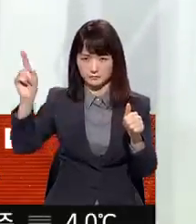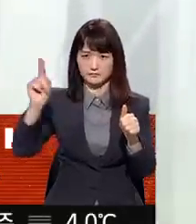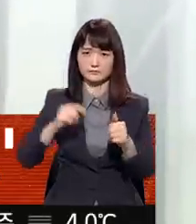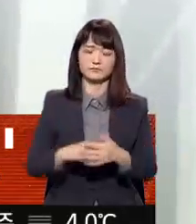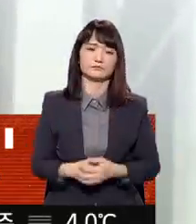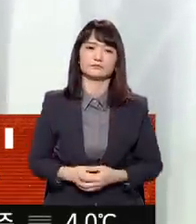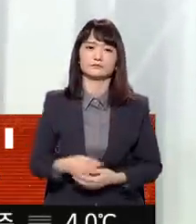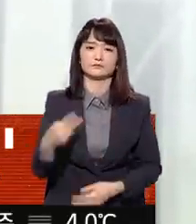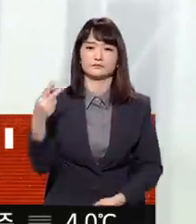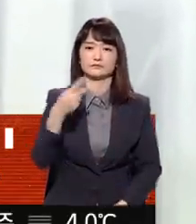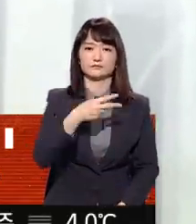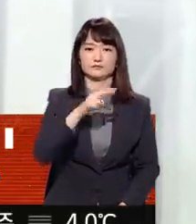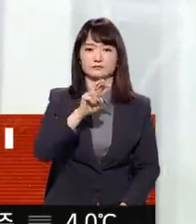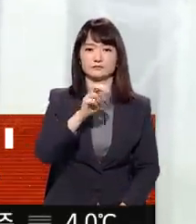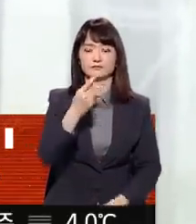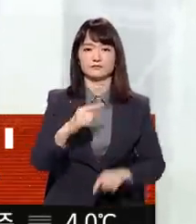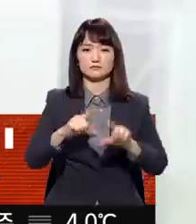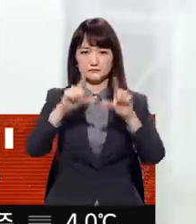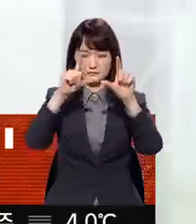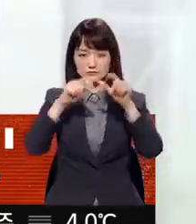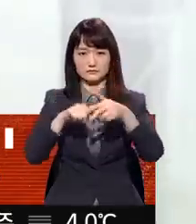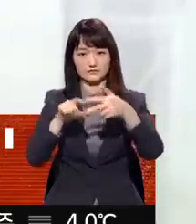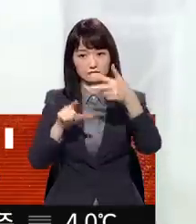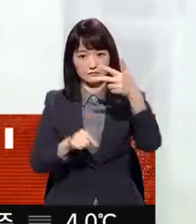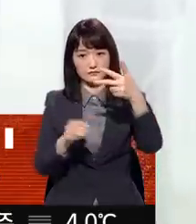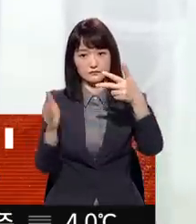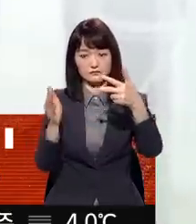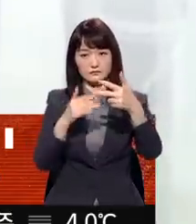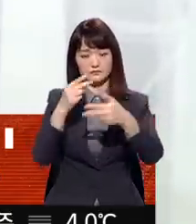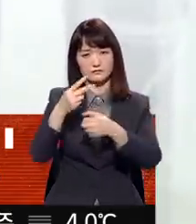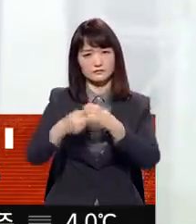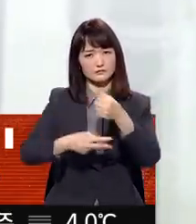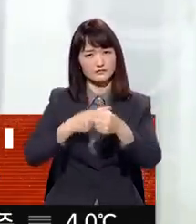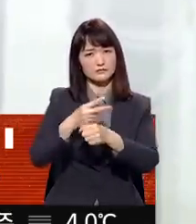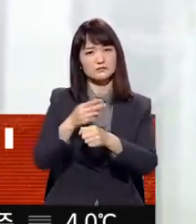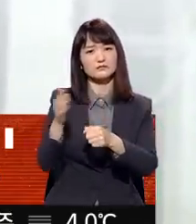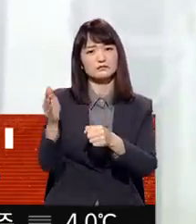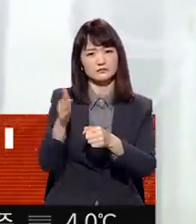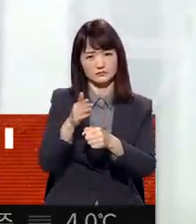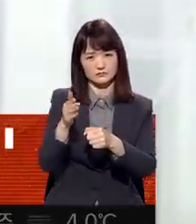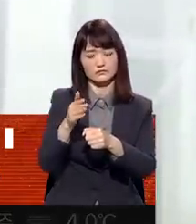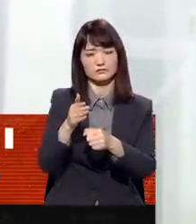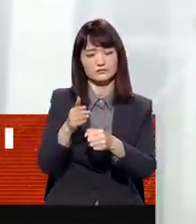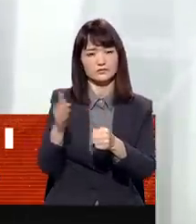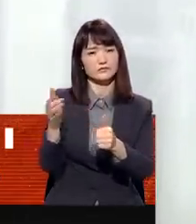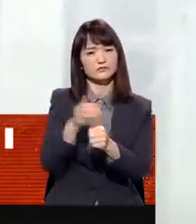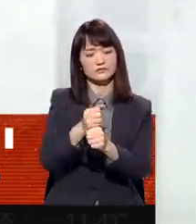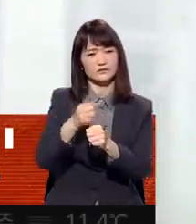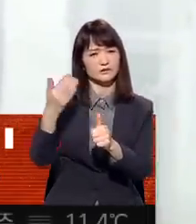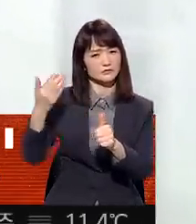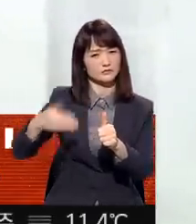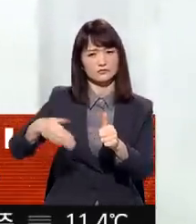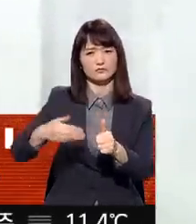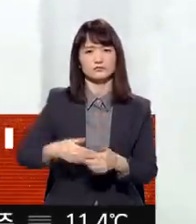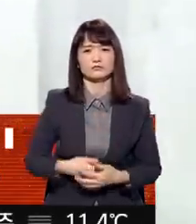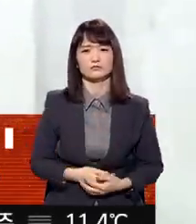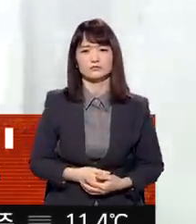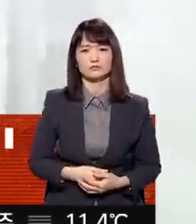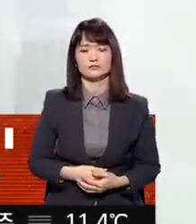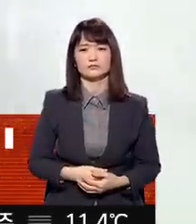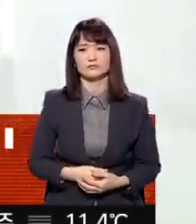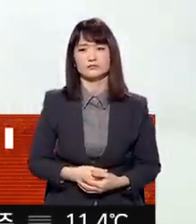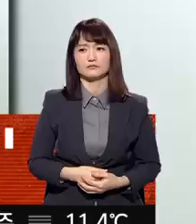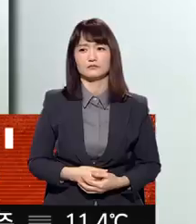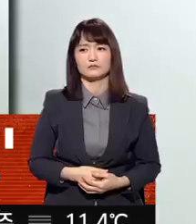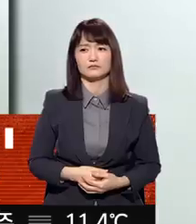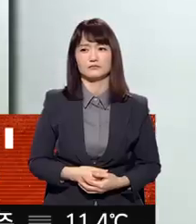2021년 여름쯤이면 무려 1년 반 전에 2년 정도죠. 예. 아하, 이게 참 그렇군요. 자, 팀장님. 저